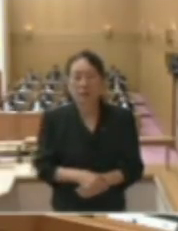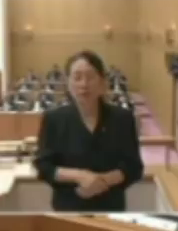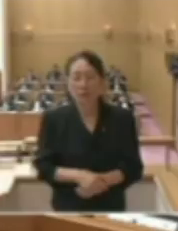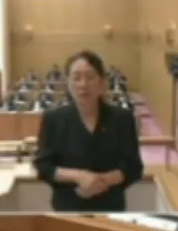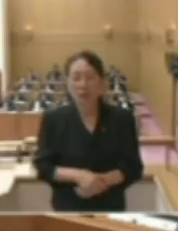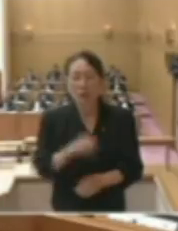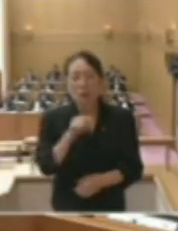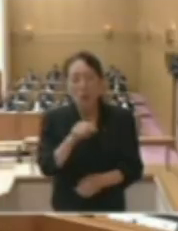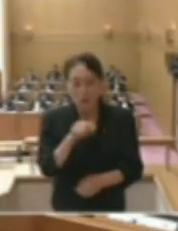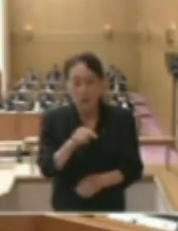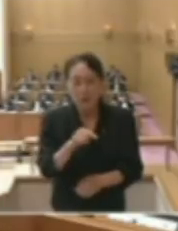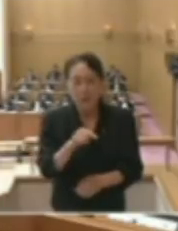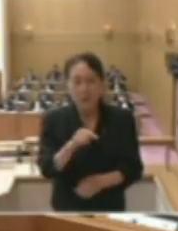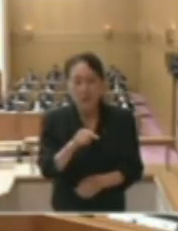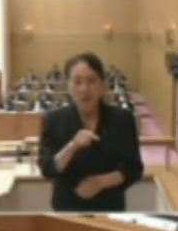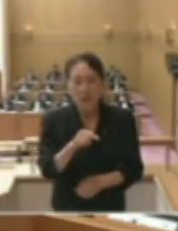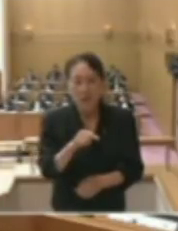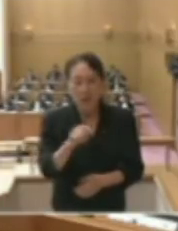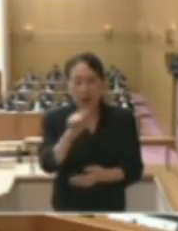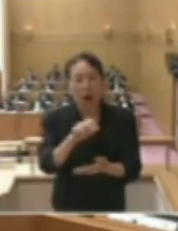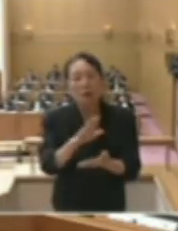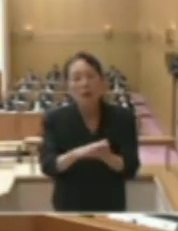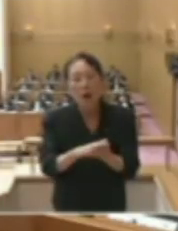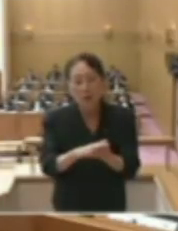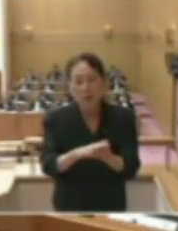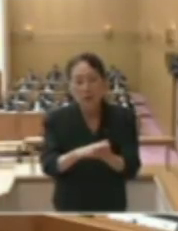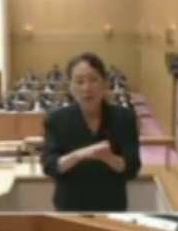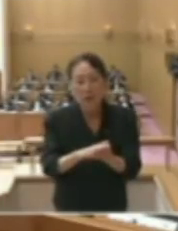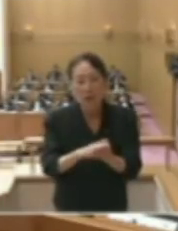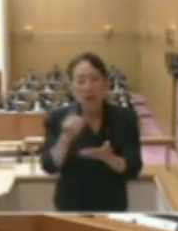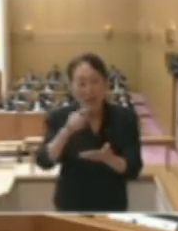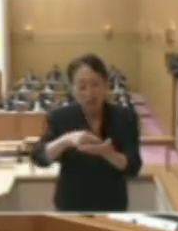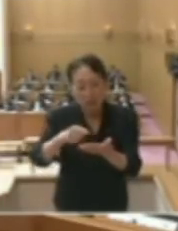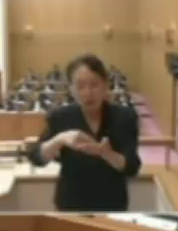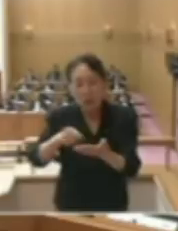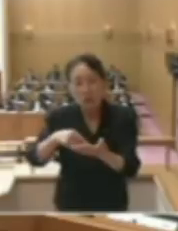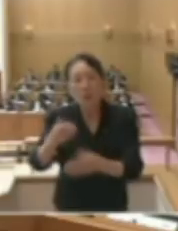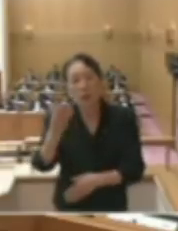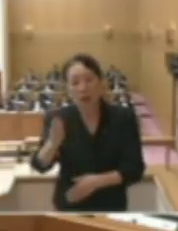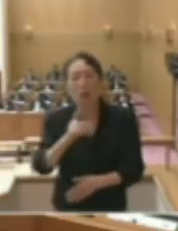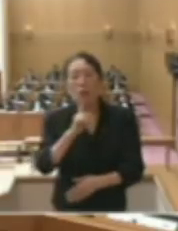そこに何と書いてありますか。すなわち何をチェックしたかといったら、